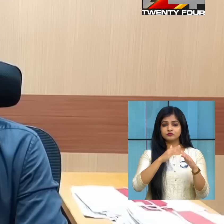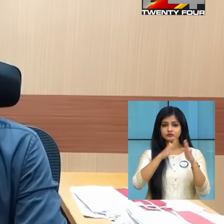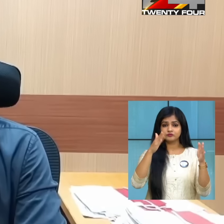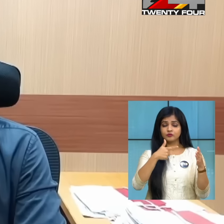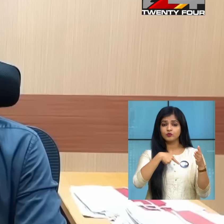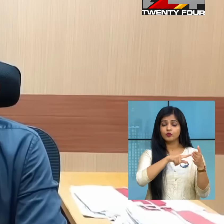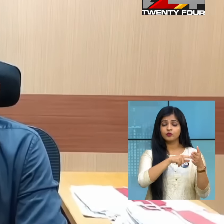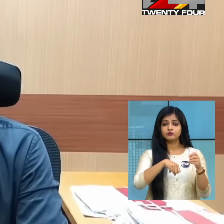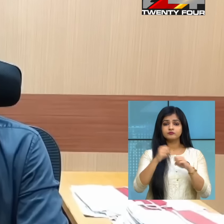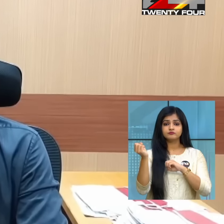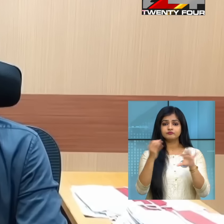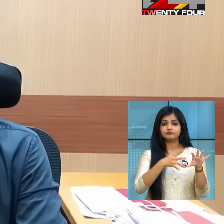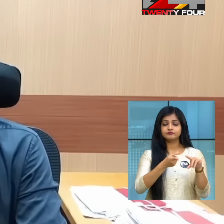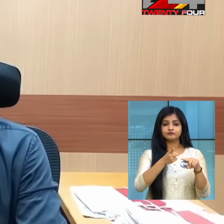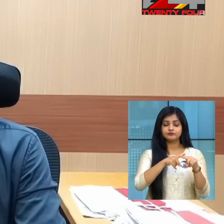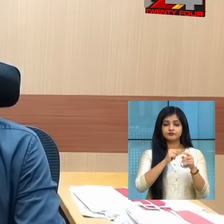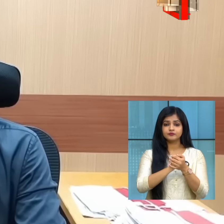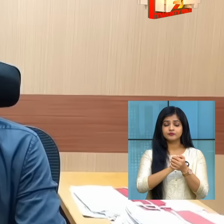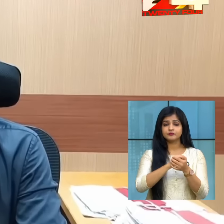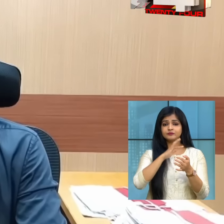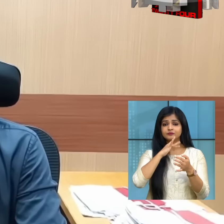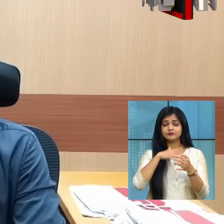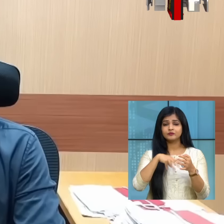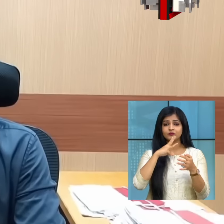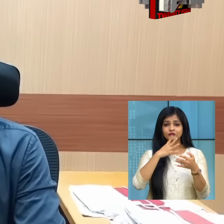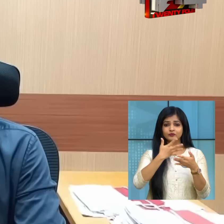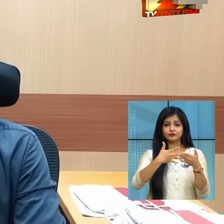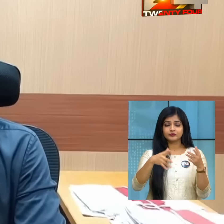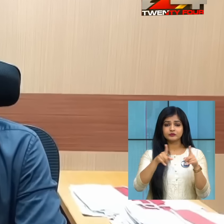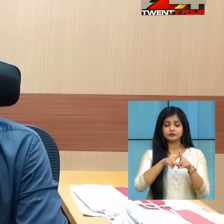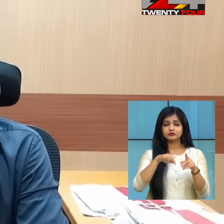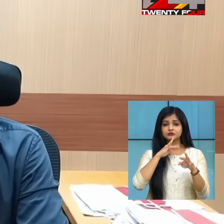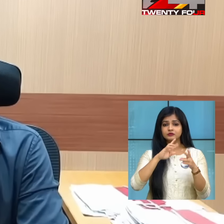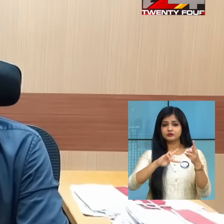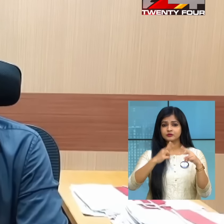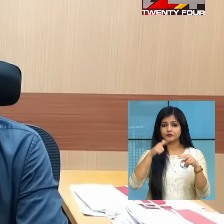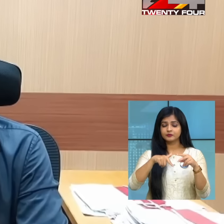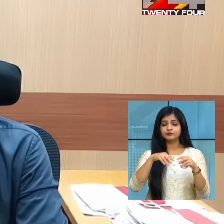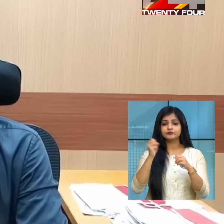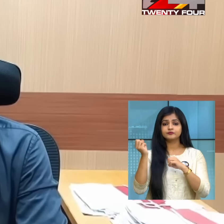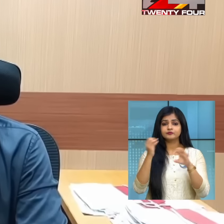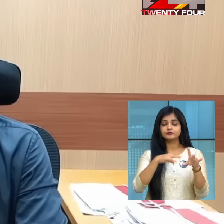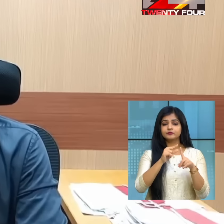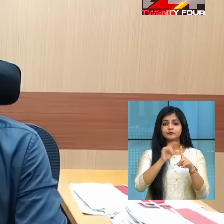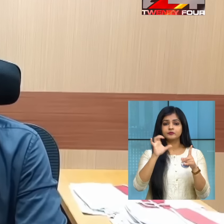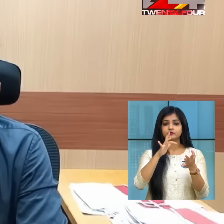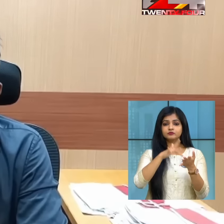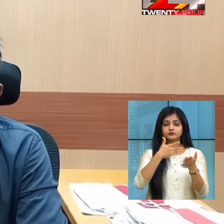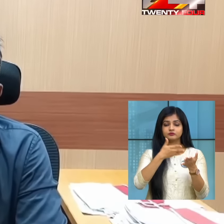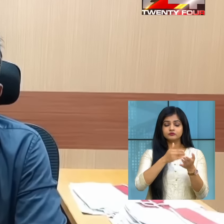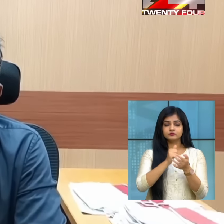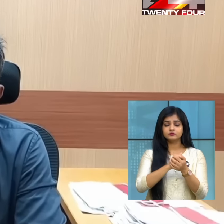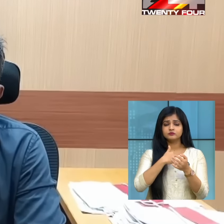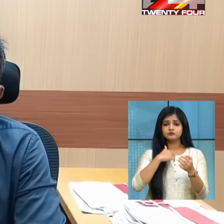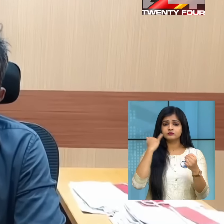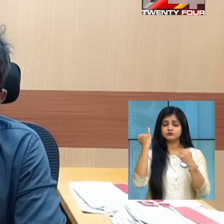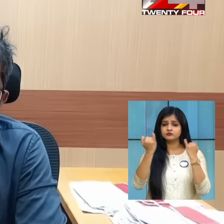ചെയ്തത്. തികച്ചും മലിന ജലം വരുന്ന വേസ്റ്റാണ് ഇട്ടിരിക്കുന്നത് പഞ്ചായത്തിലേക്ക്. ഞങ്ങളിത്